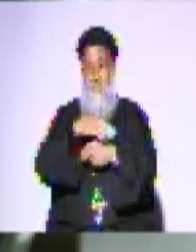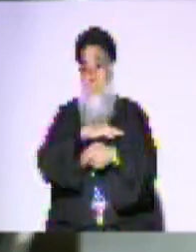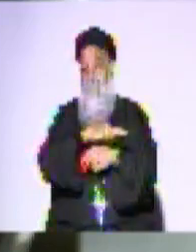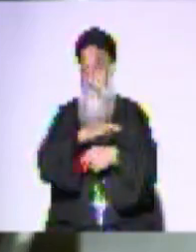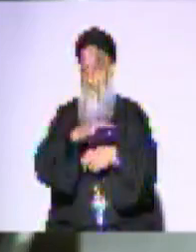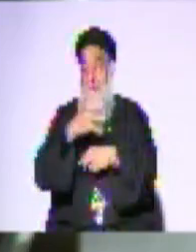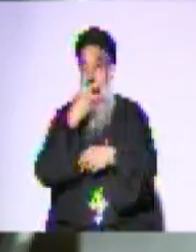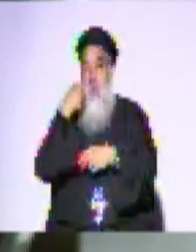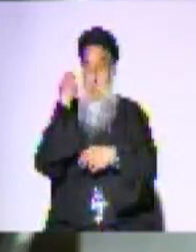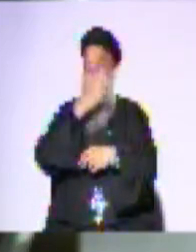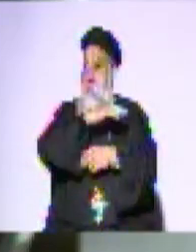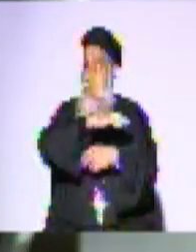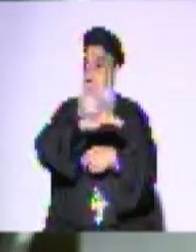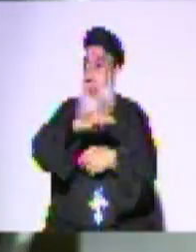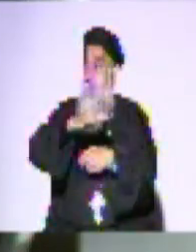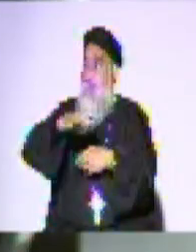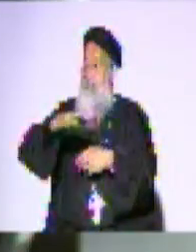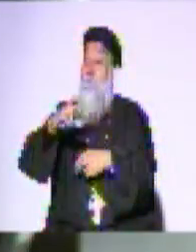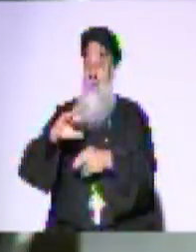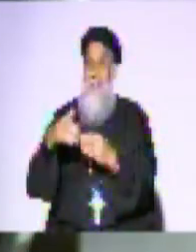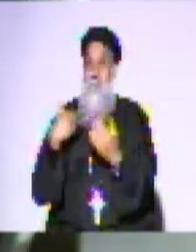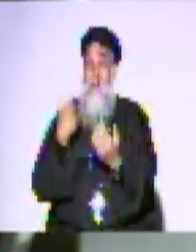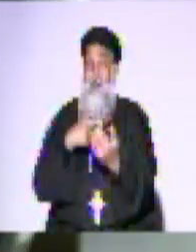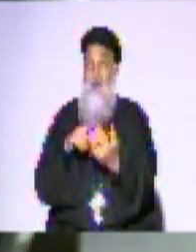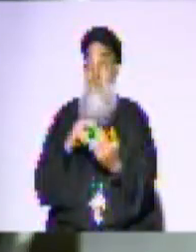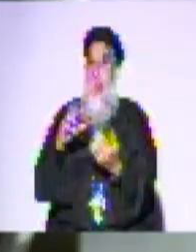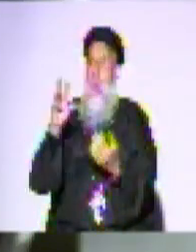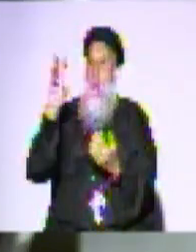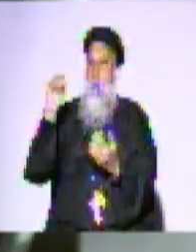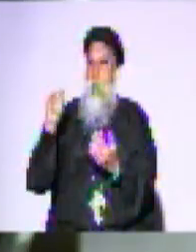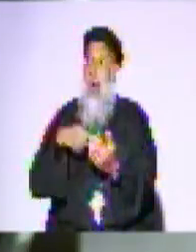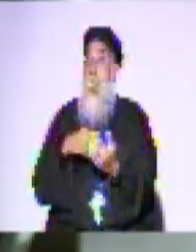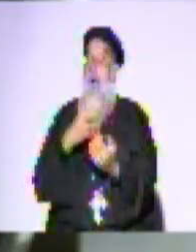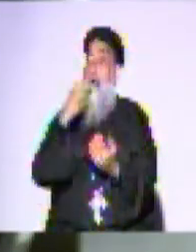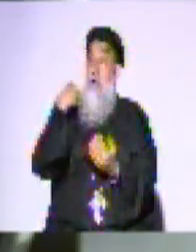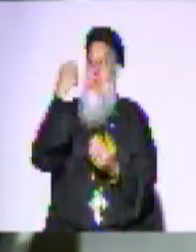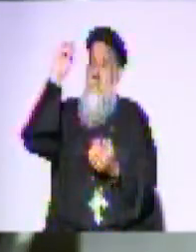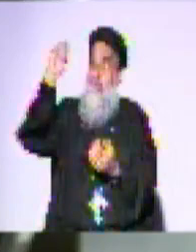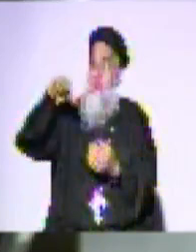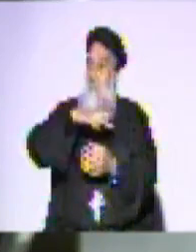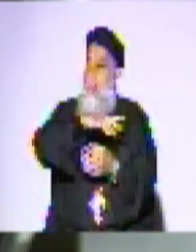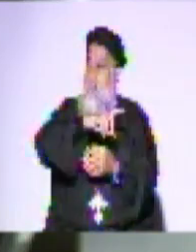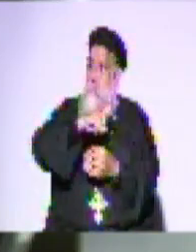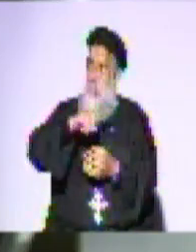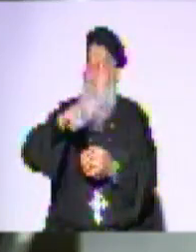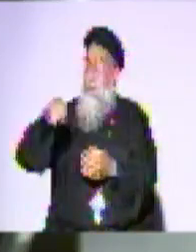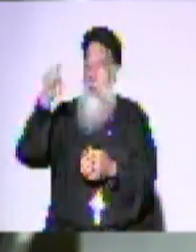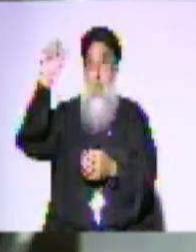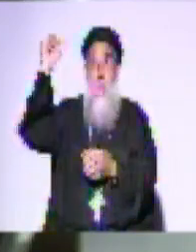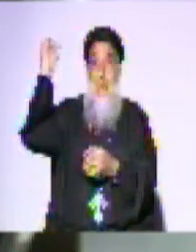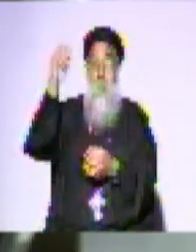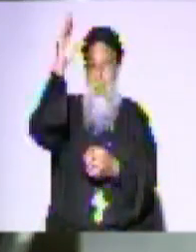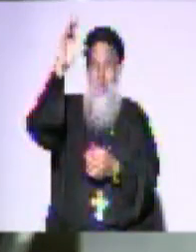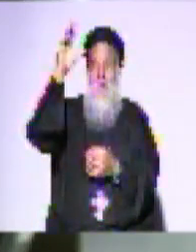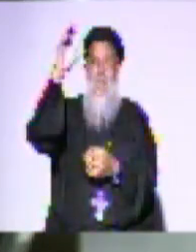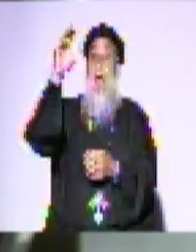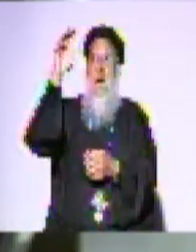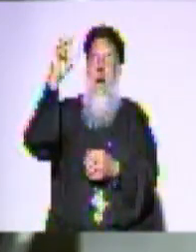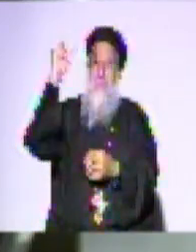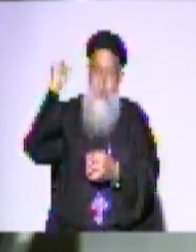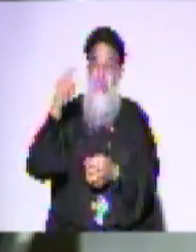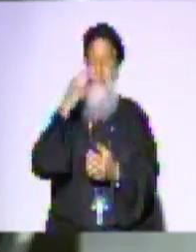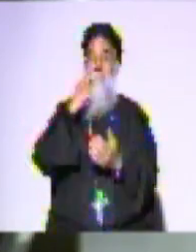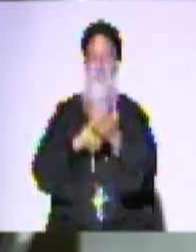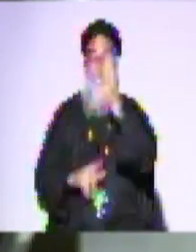روح الله يرف على وجه المياه، وكانت ظلمة فقال ليكن نور فكان نور، وبدأت